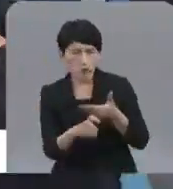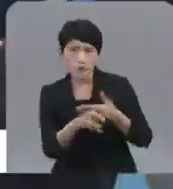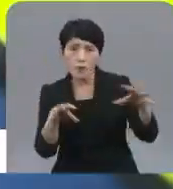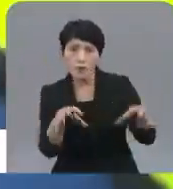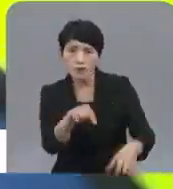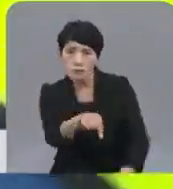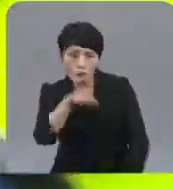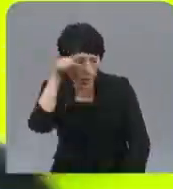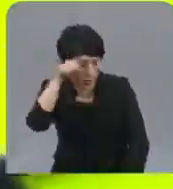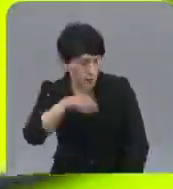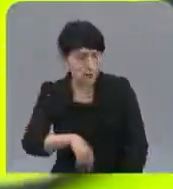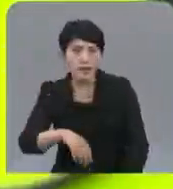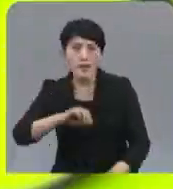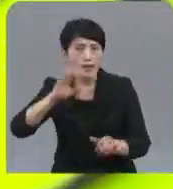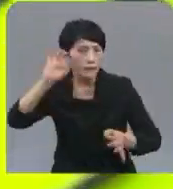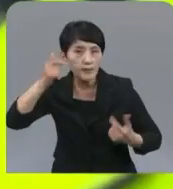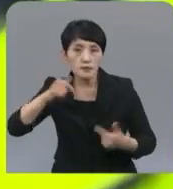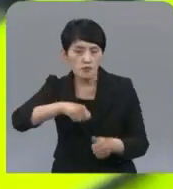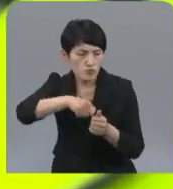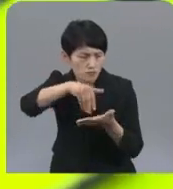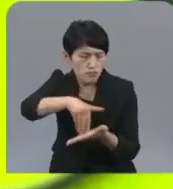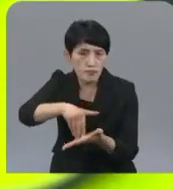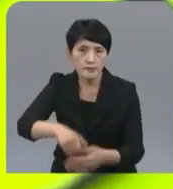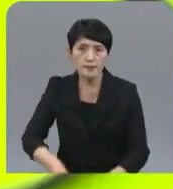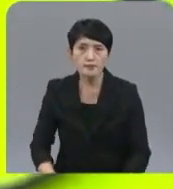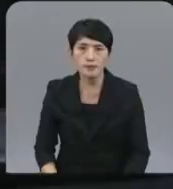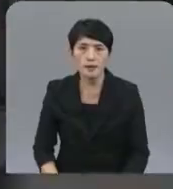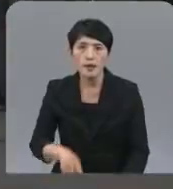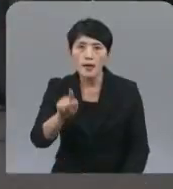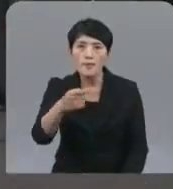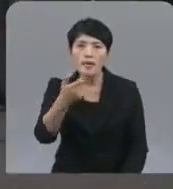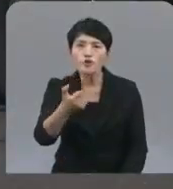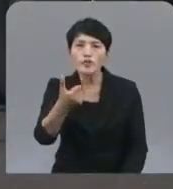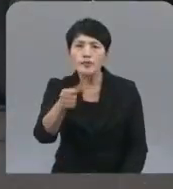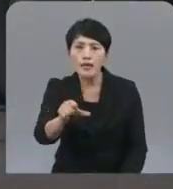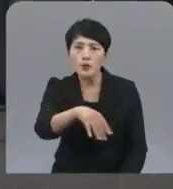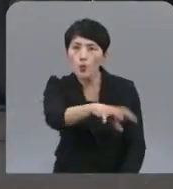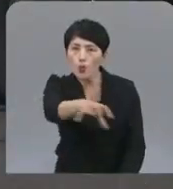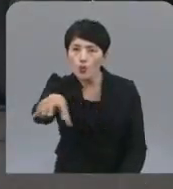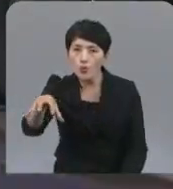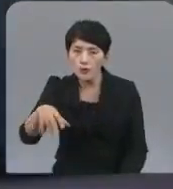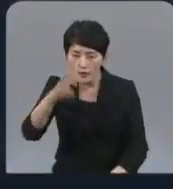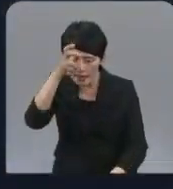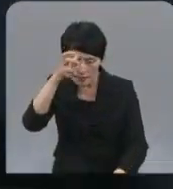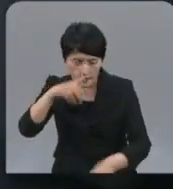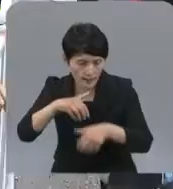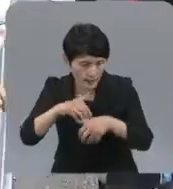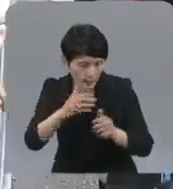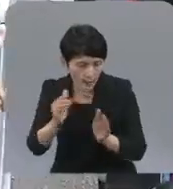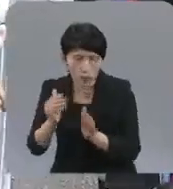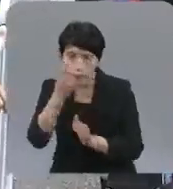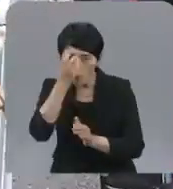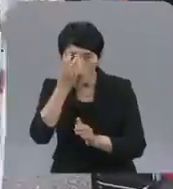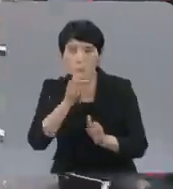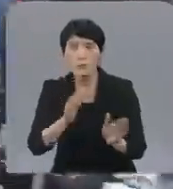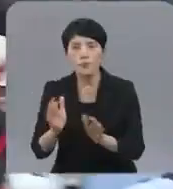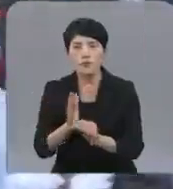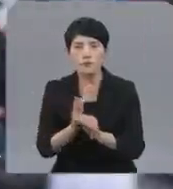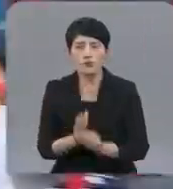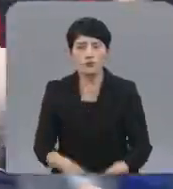Металлургов а профсоюз медработников объявил бессрочную забастовку которая начнется 13